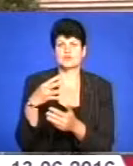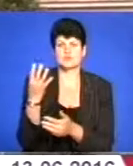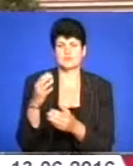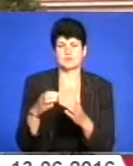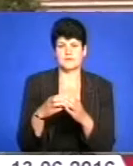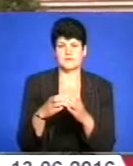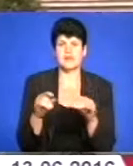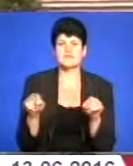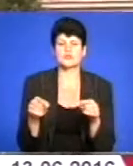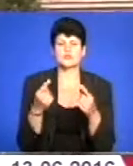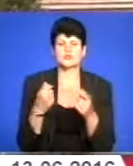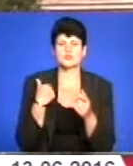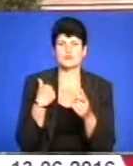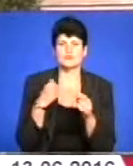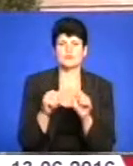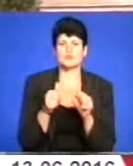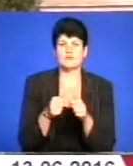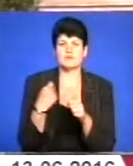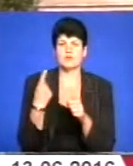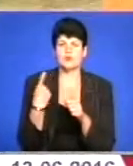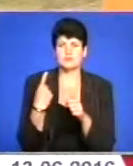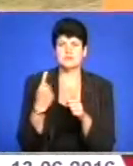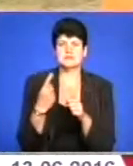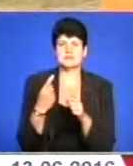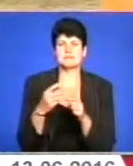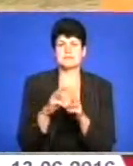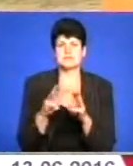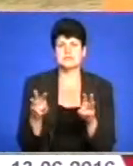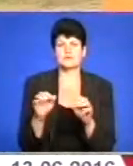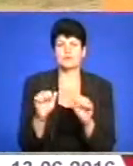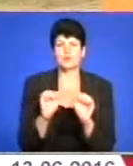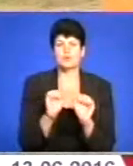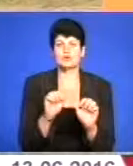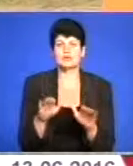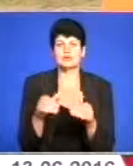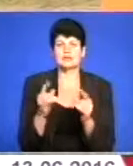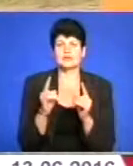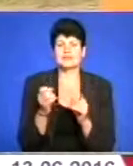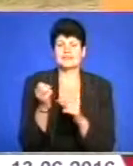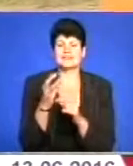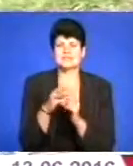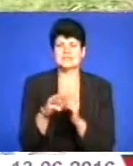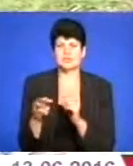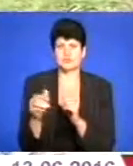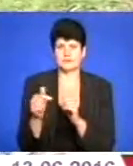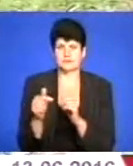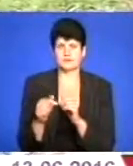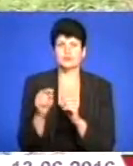військовослужбовців. Відповідно, це лише частина буде вирішеної проблеми. Одночасно ми вивчаємо можливість розміщення в інших